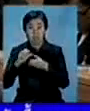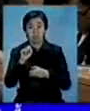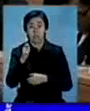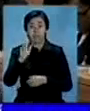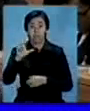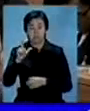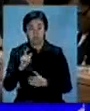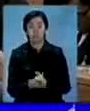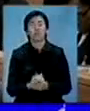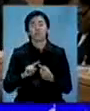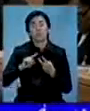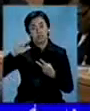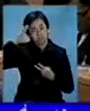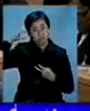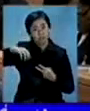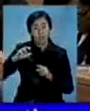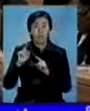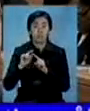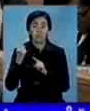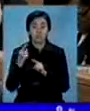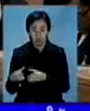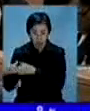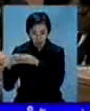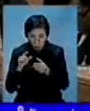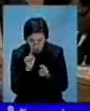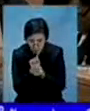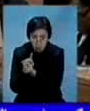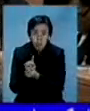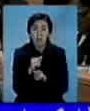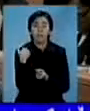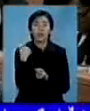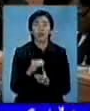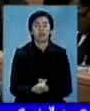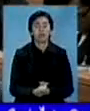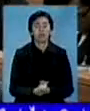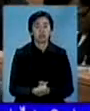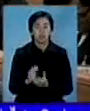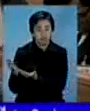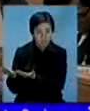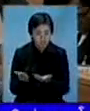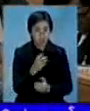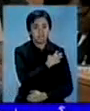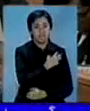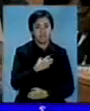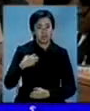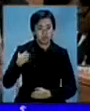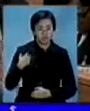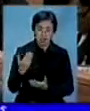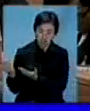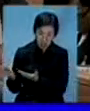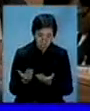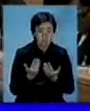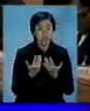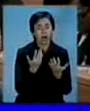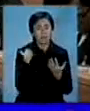ชลาบ11มาตรวจโอ้พบมหาศาลเลยคนนี้ถึงขนาดเรียกทูตเชิญทูตมาดูกันเลยแต่ทูตเข